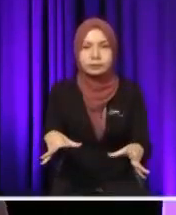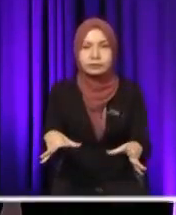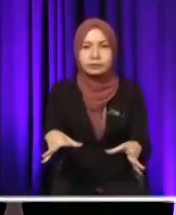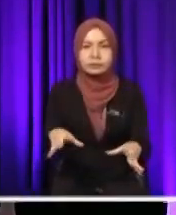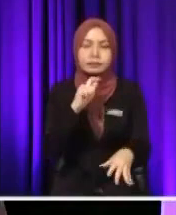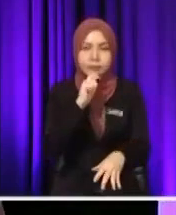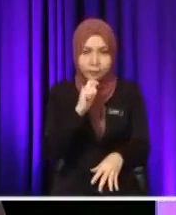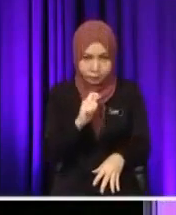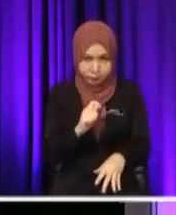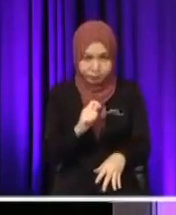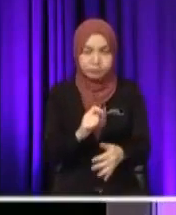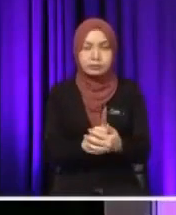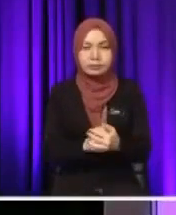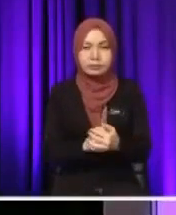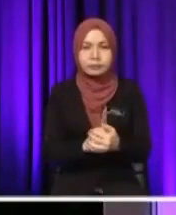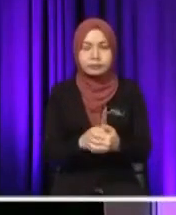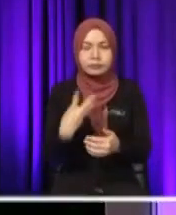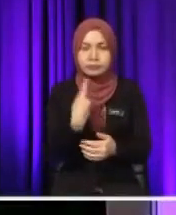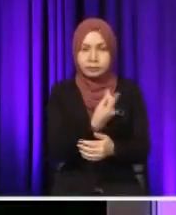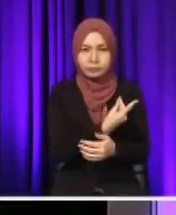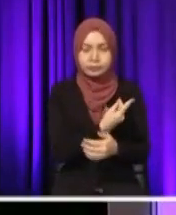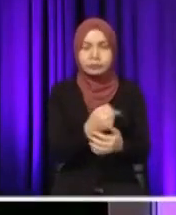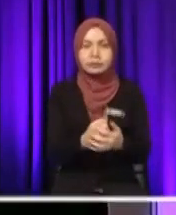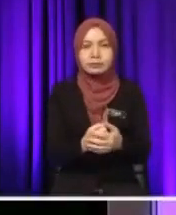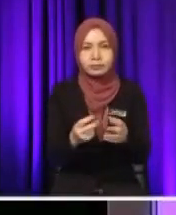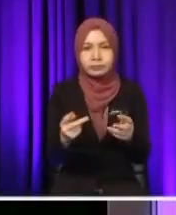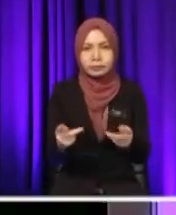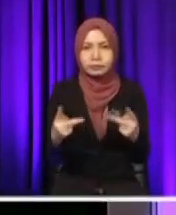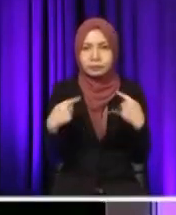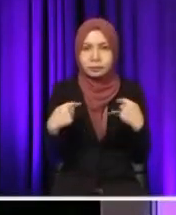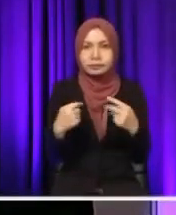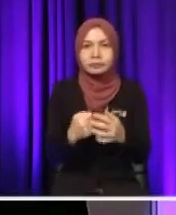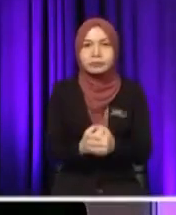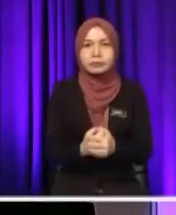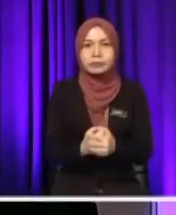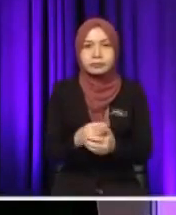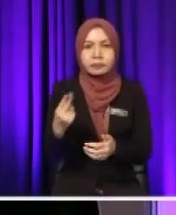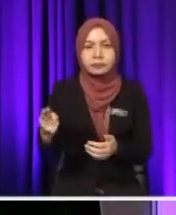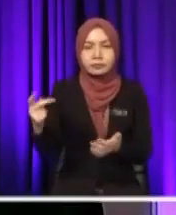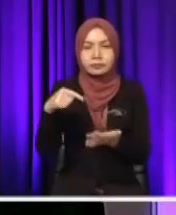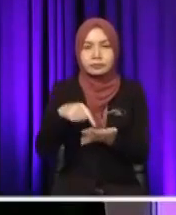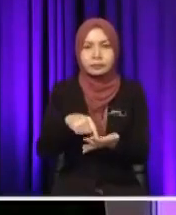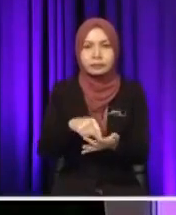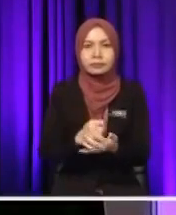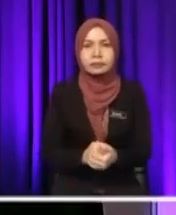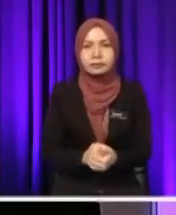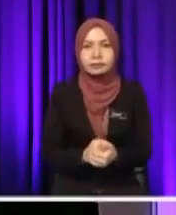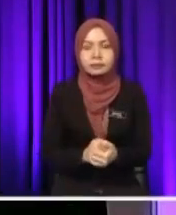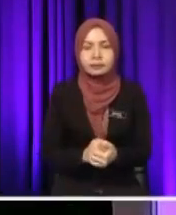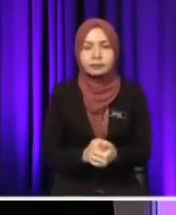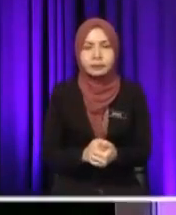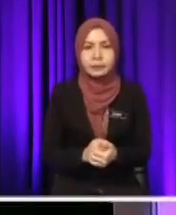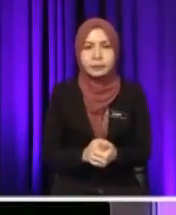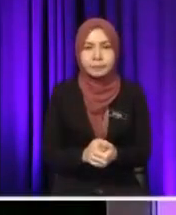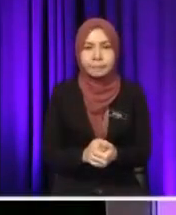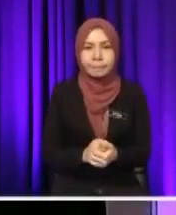di rumah dan Chris juga, okey, bahan antioksidan ini jika kita tidak ambil sebagai tambahan bila umur kita